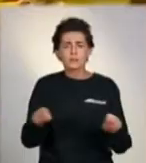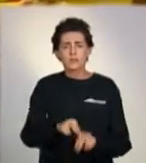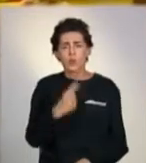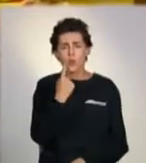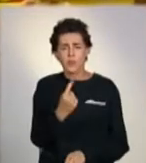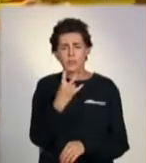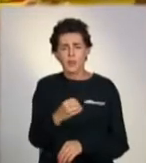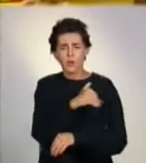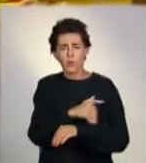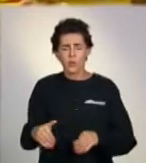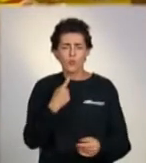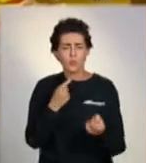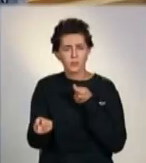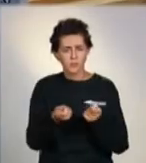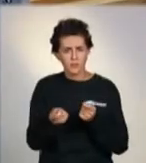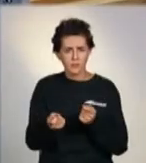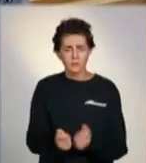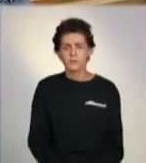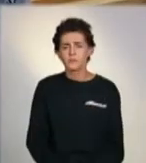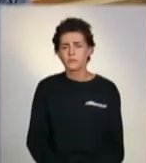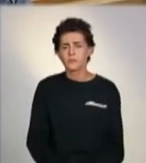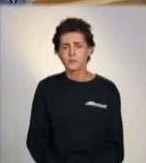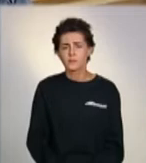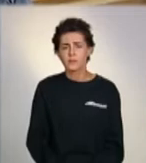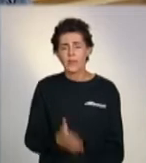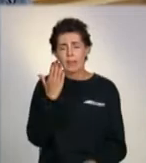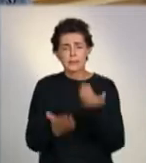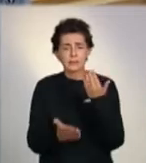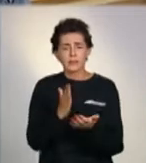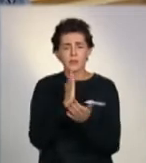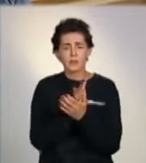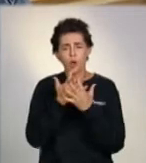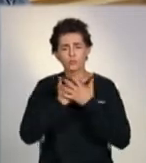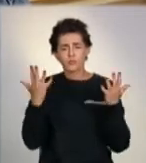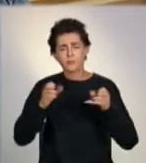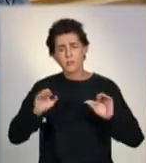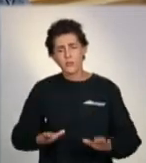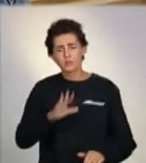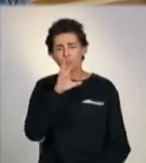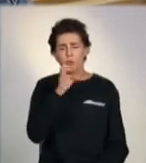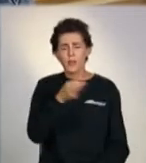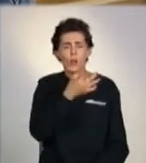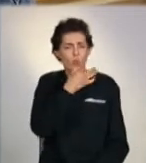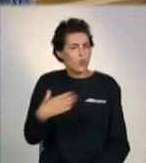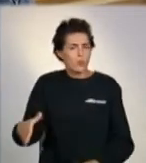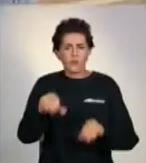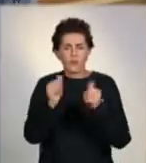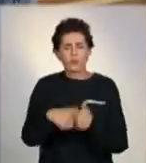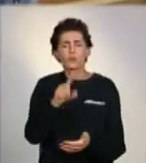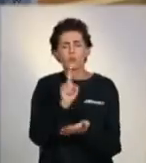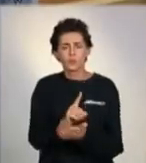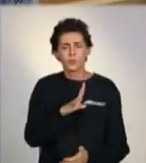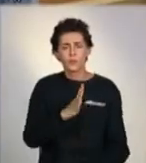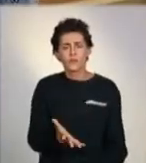на вулиці вкрай небезпечно. Якщо є общественне місце, яка б не була собачка, вона повинна бути на морднике. Ми